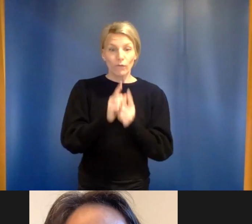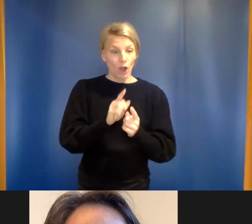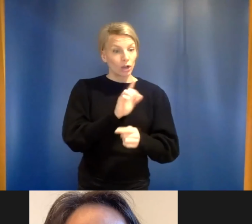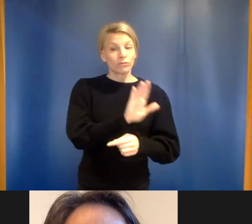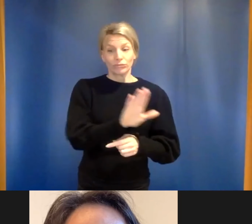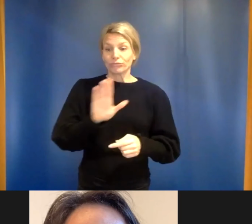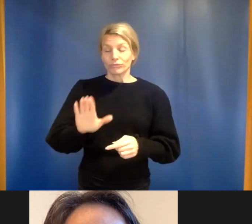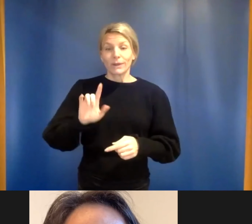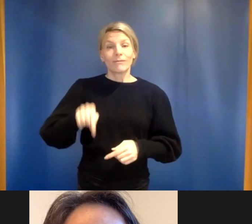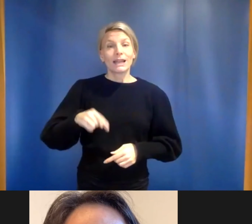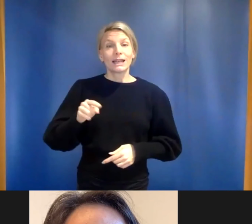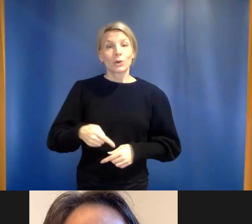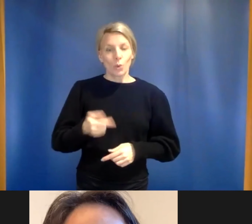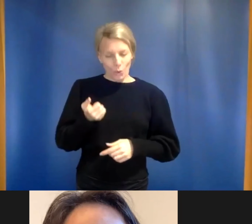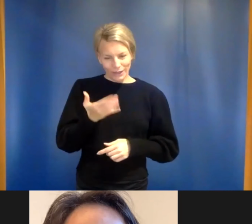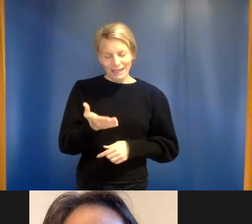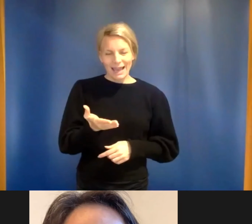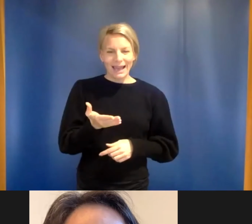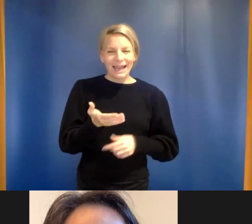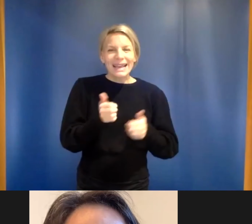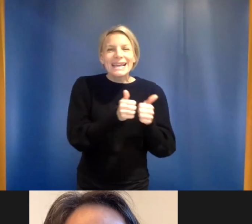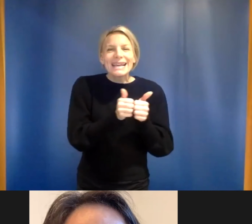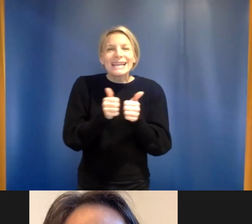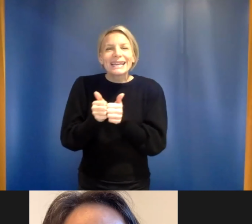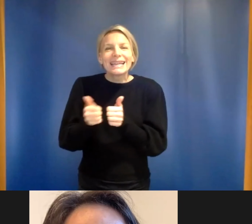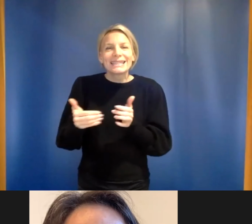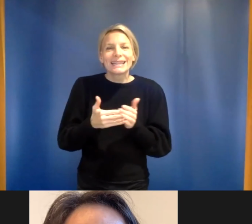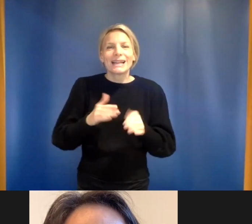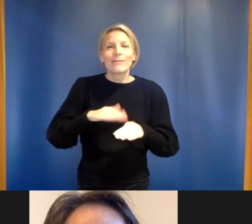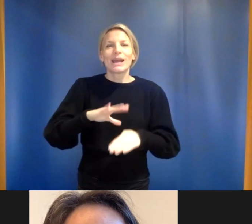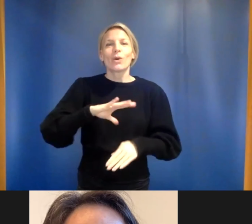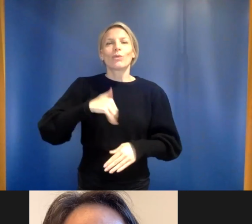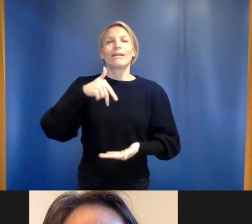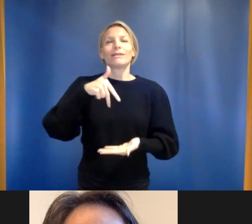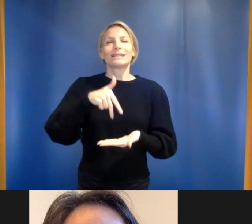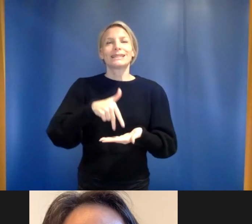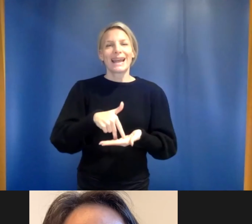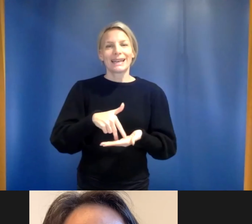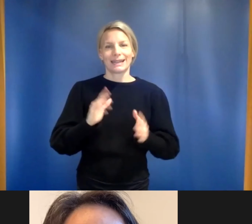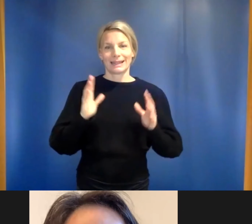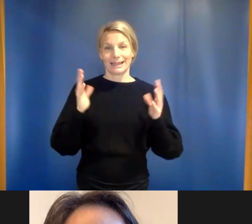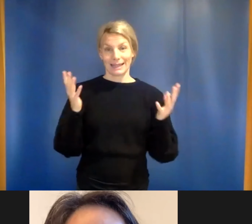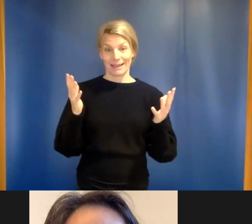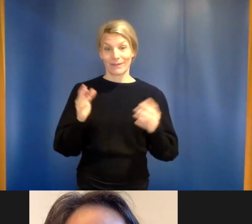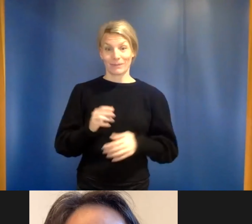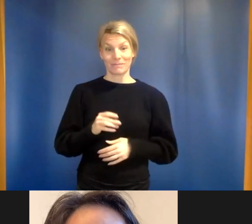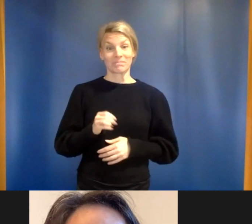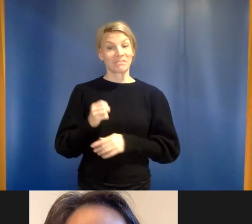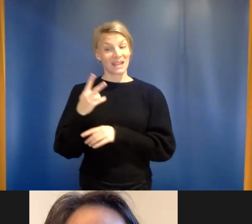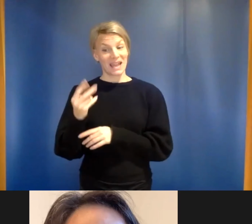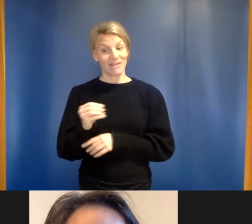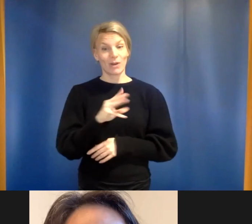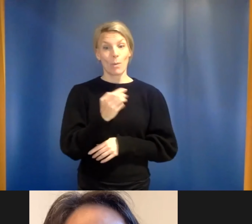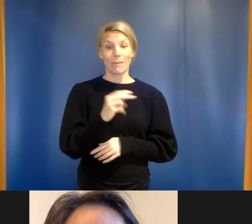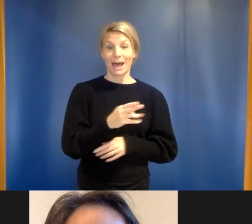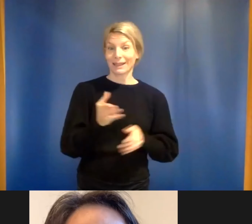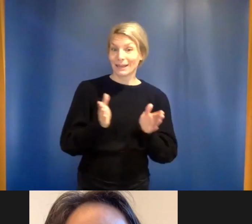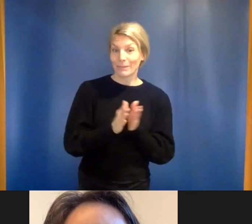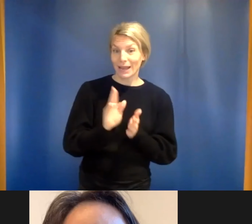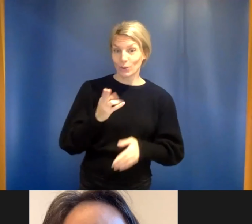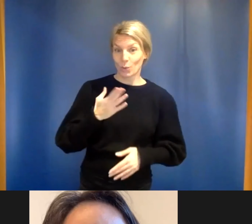ger ingredienser till ett mer självständigt liv. Nu har vi med oss Eva och Martin hoppas att säga.